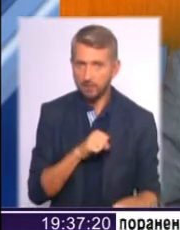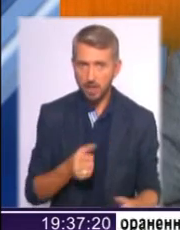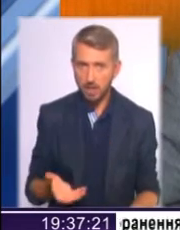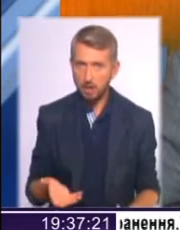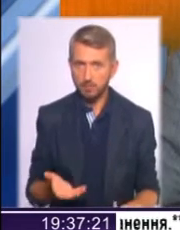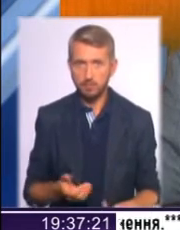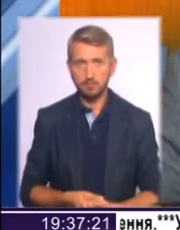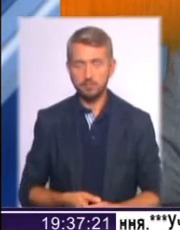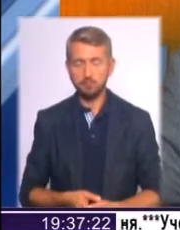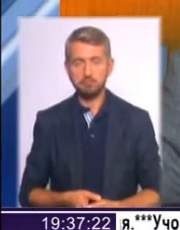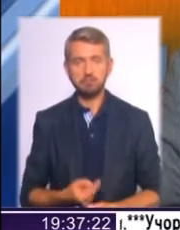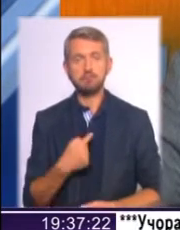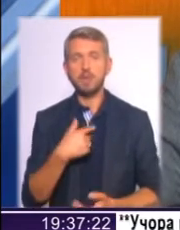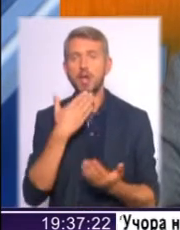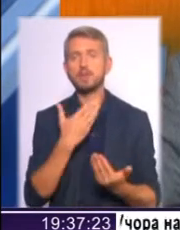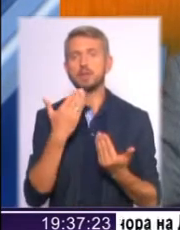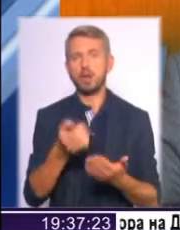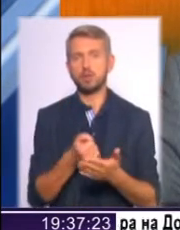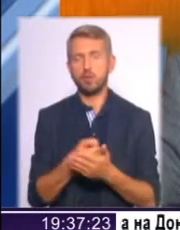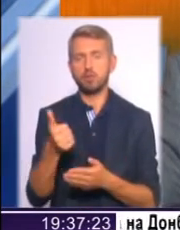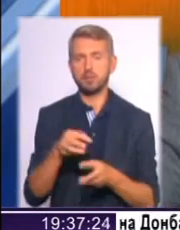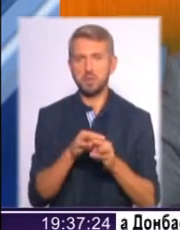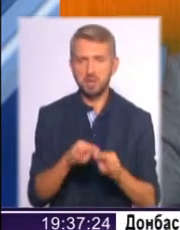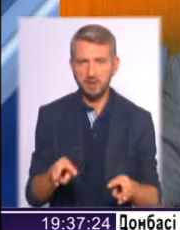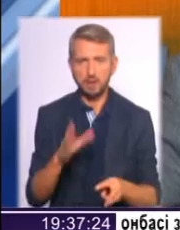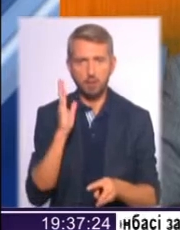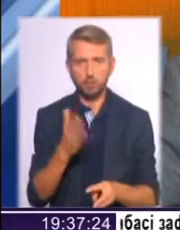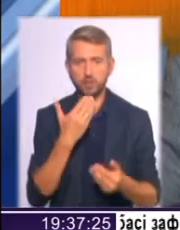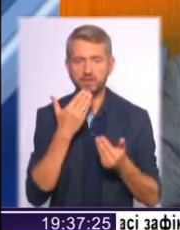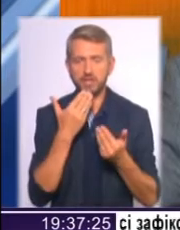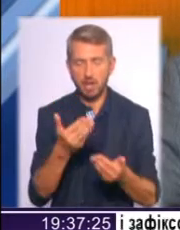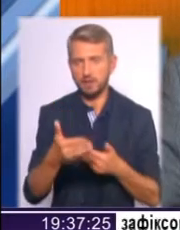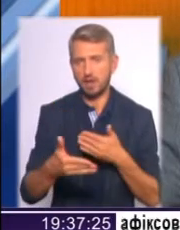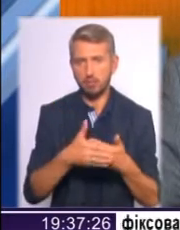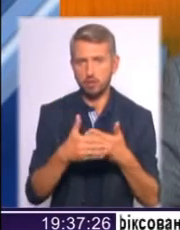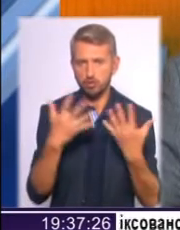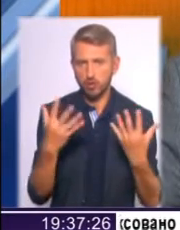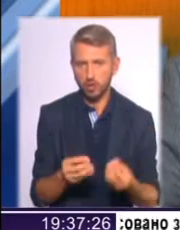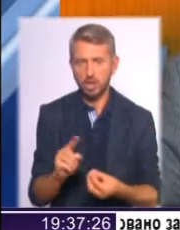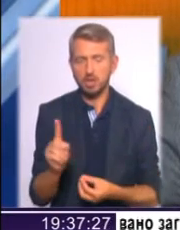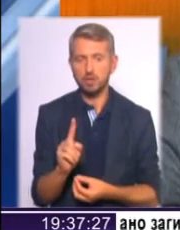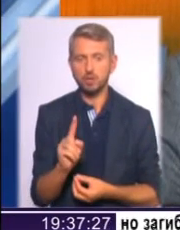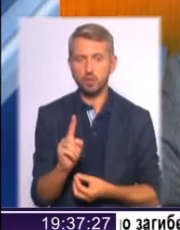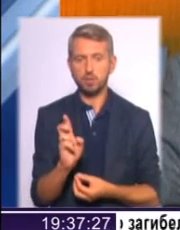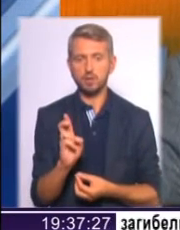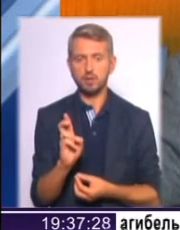я звертаюся до прем'єр-міністра і буду звертатись найближчі дні для того, щоб зробити все, для